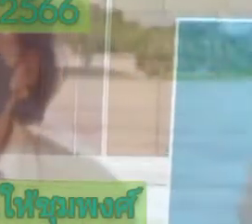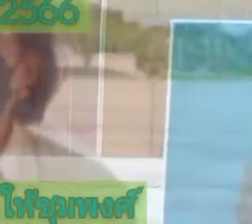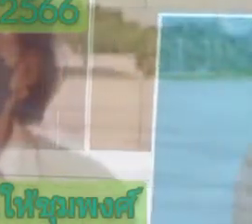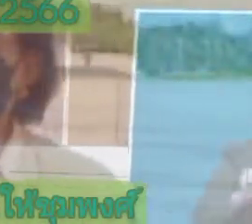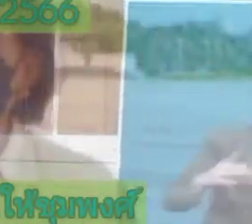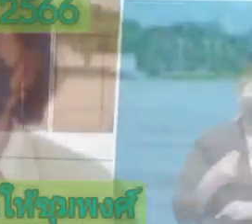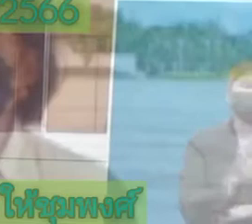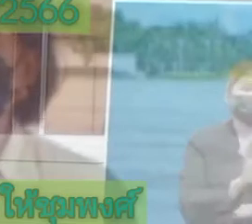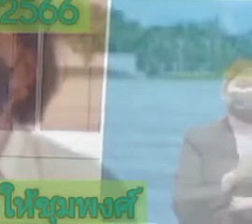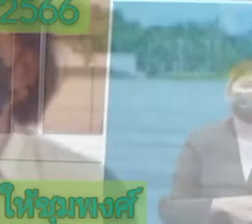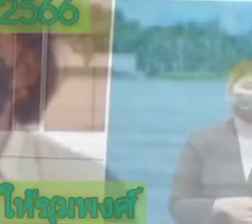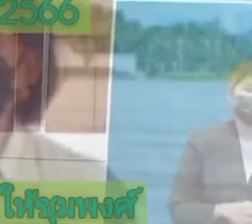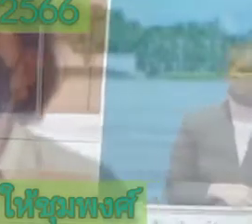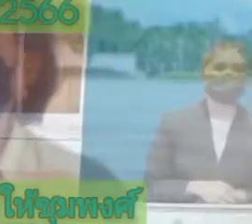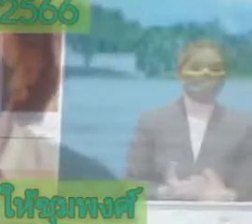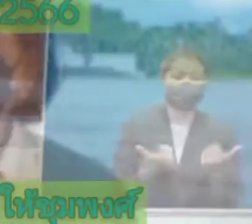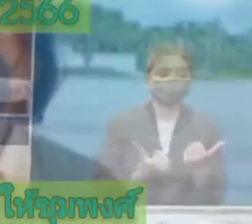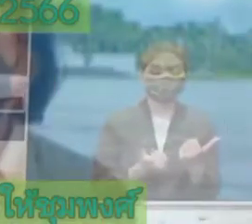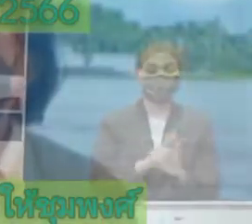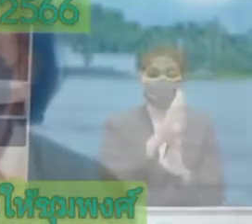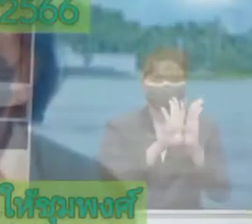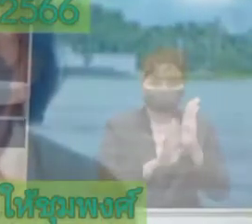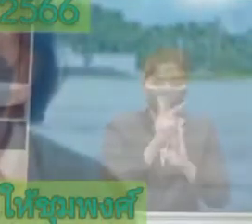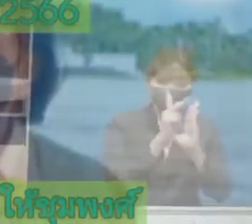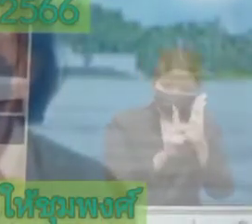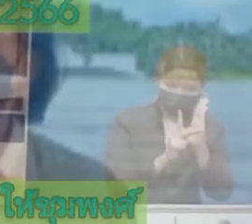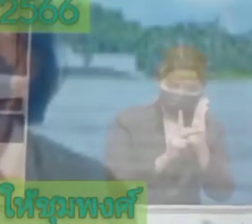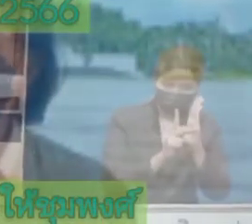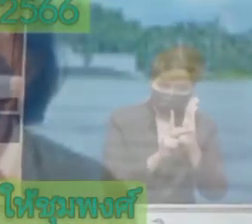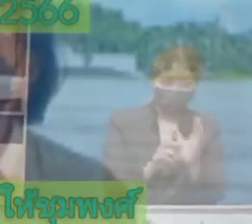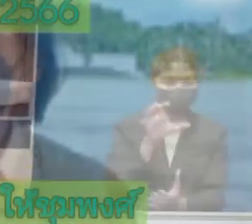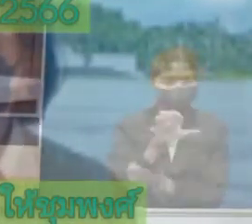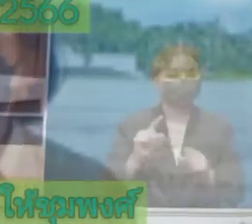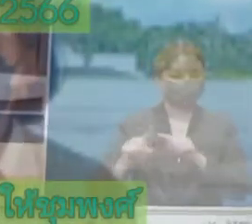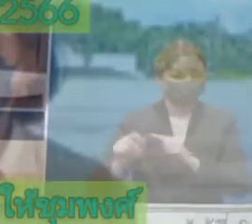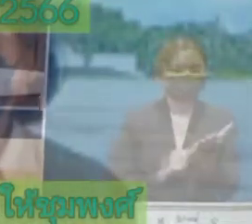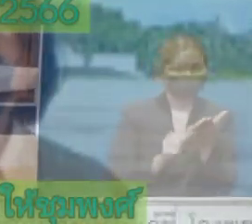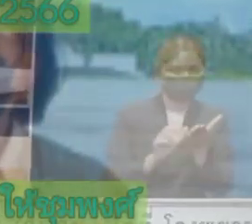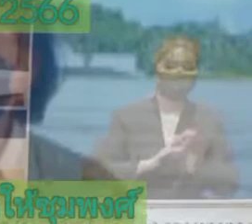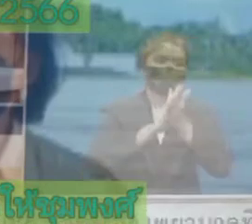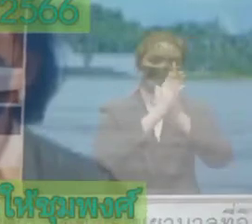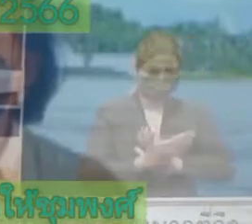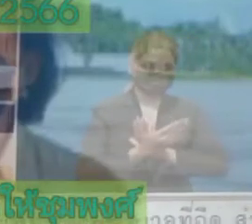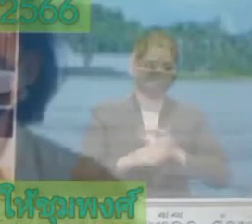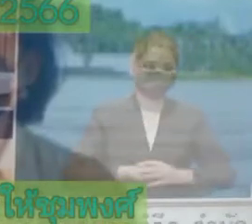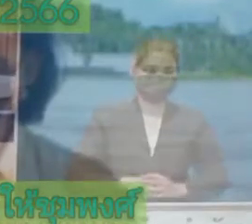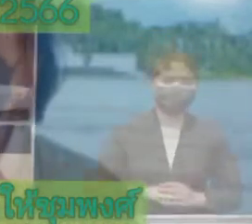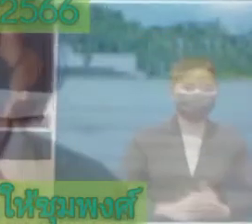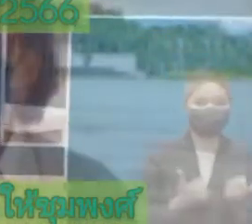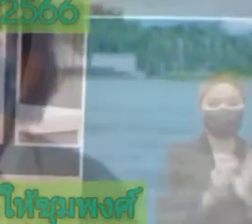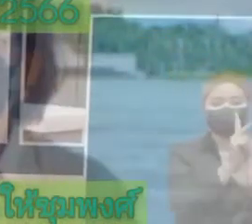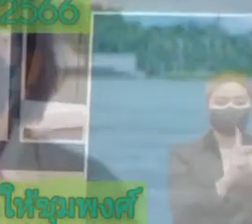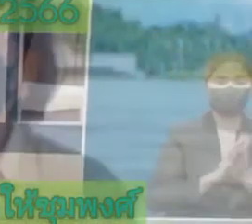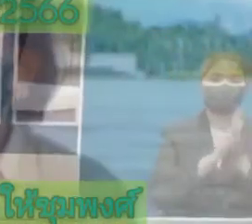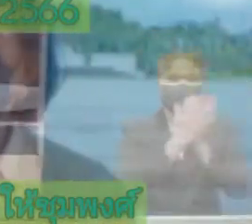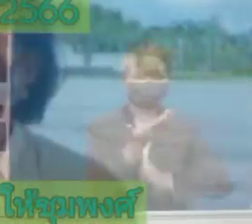อย่างนะเราต้องอยู่กันด้วยระเบียบข้อบังคับกฎกติกากฎหมายที่เราต้องมีการปรับปรุงแก้ไขในเรื่องของการปฏิรูปกฎหมายซึ่งก็เป็นหน้าที่ของท่